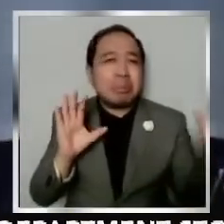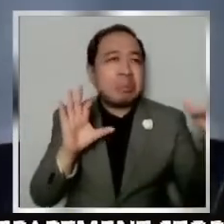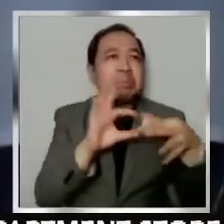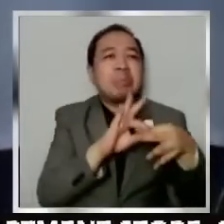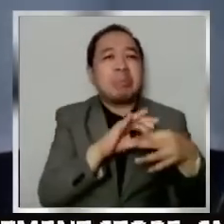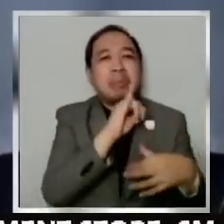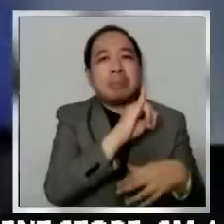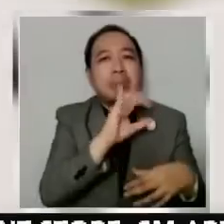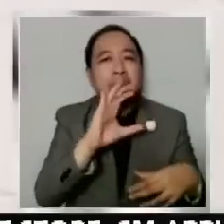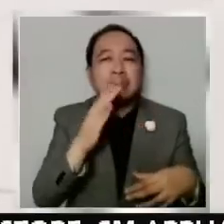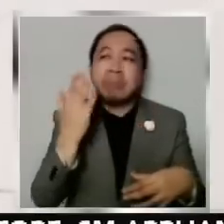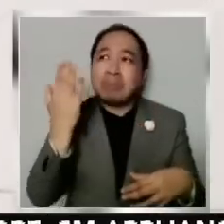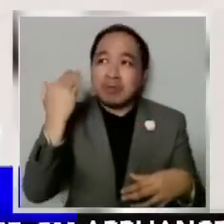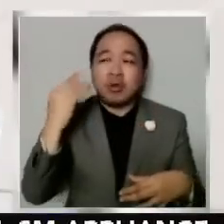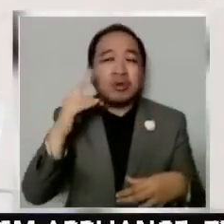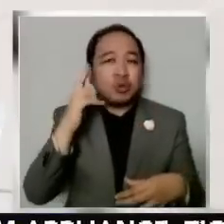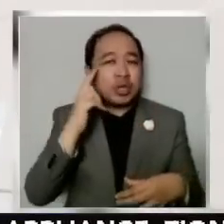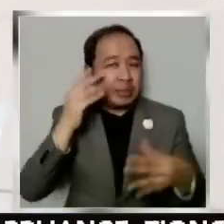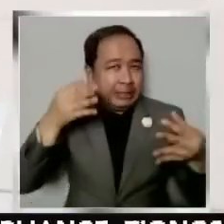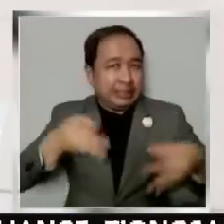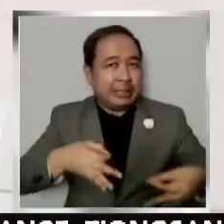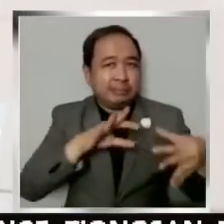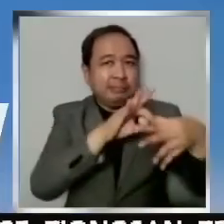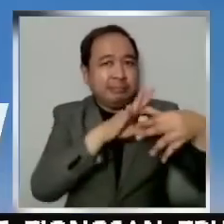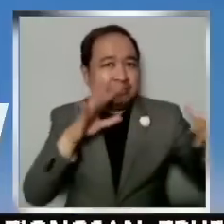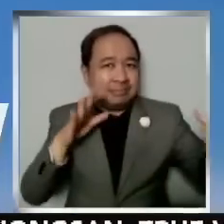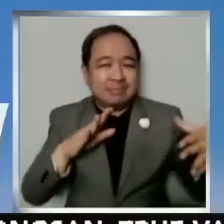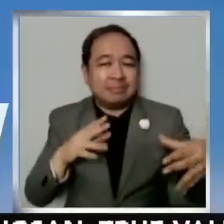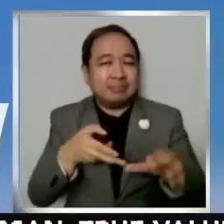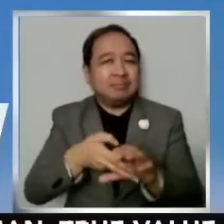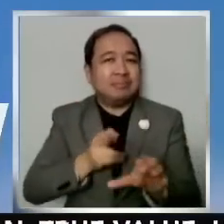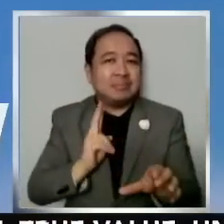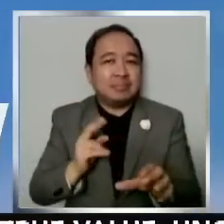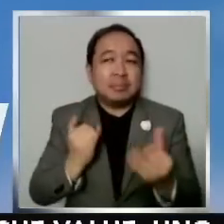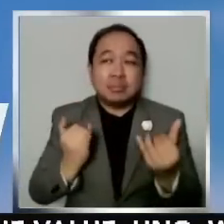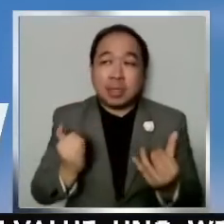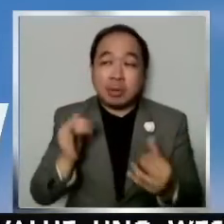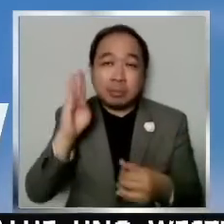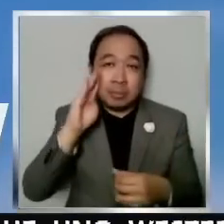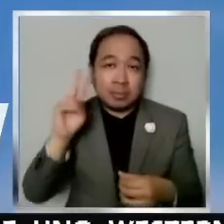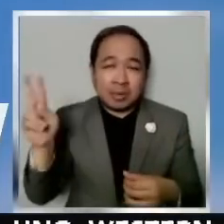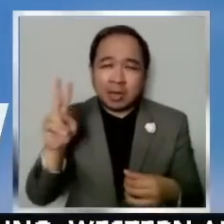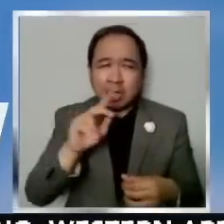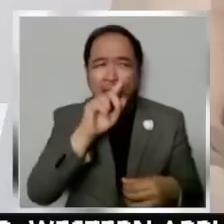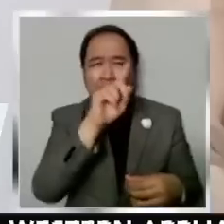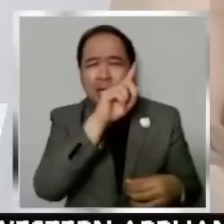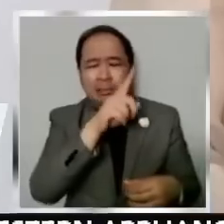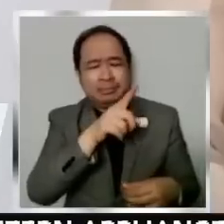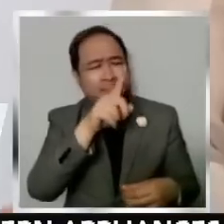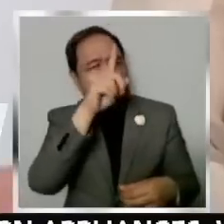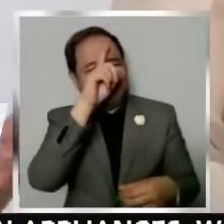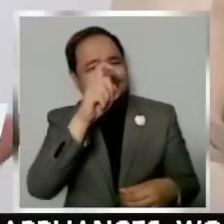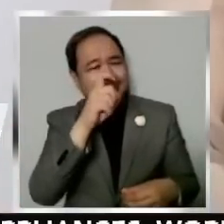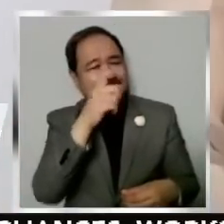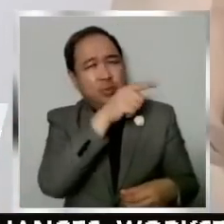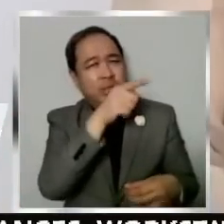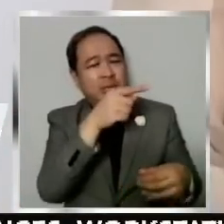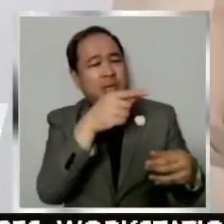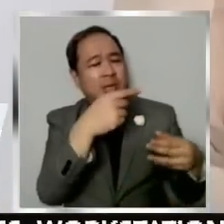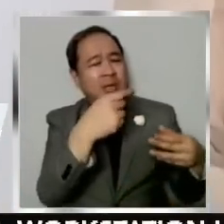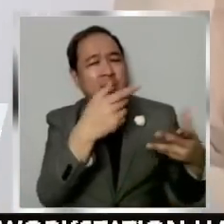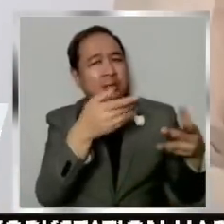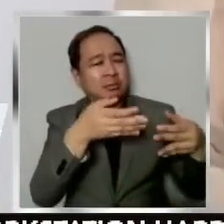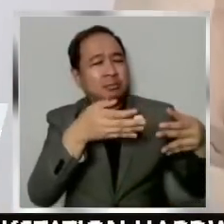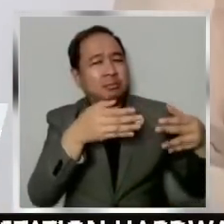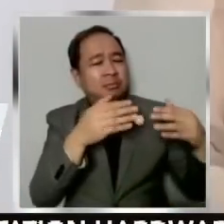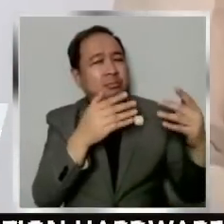Pangulong Rodrigo Duterte. Kinwestiyon din ng kasalukuyang Pangulo ang jurisdiction ng ICC sa Pilipinas. We cannot cooperate